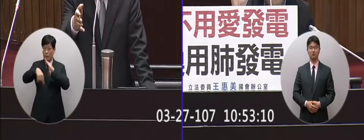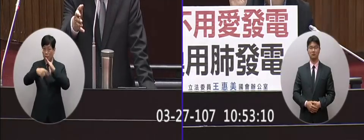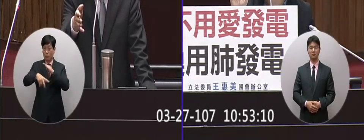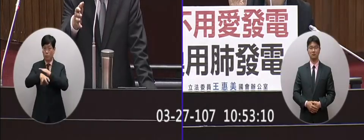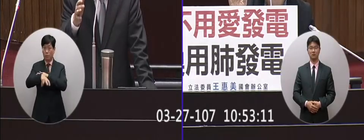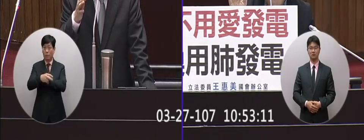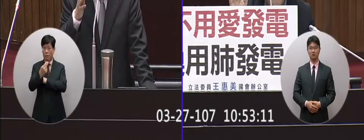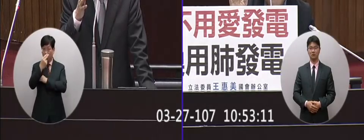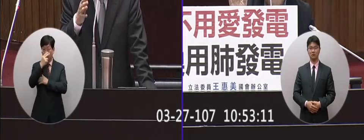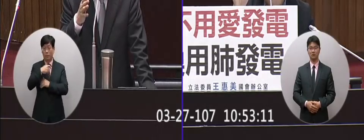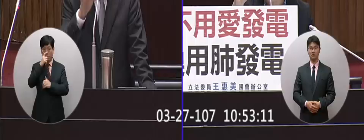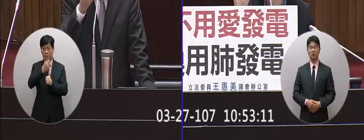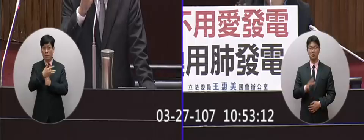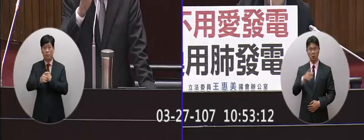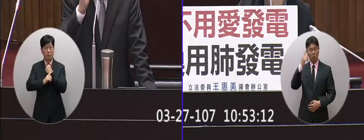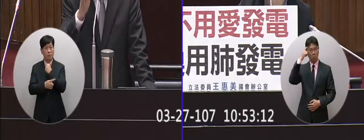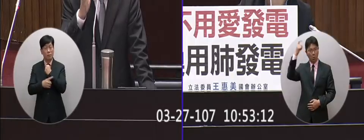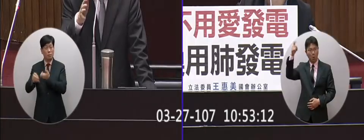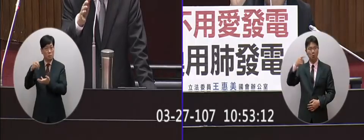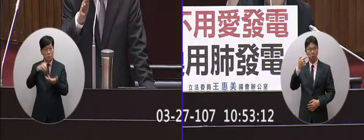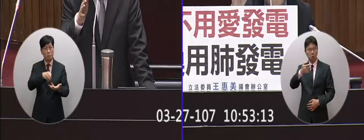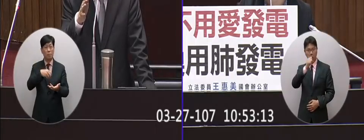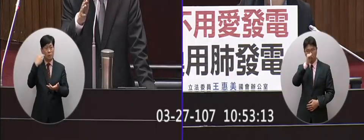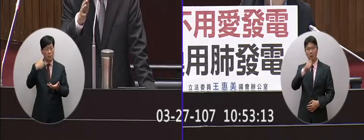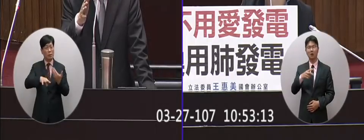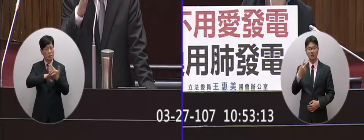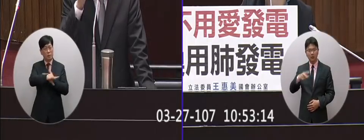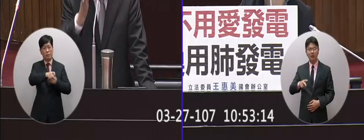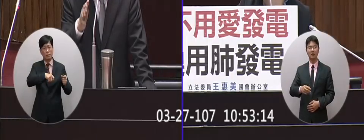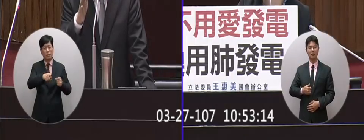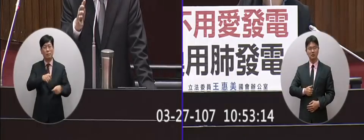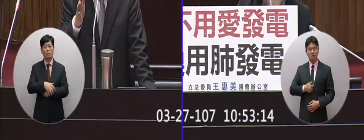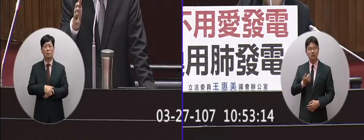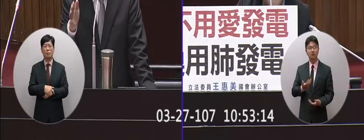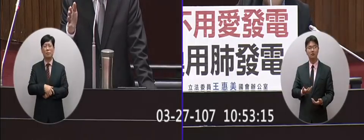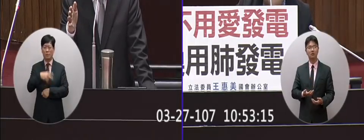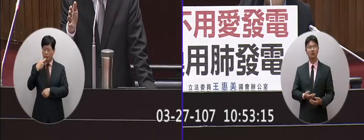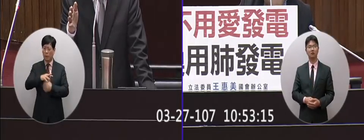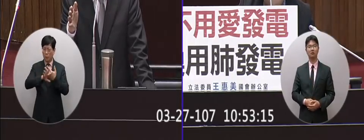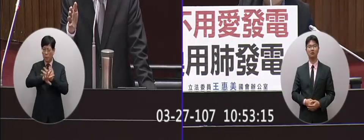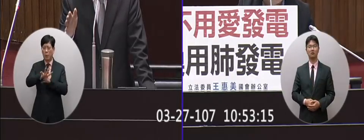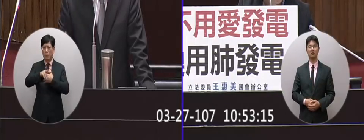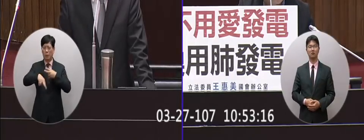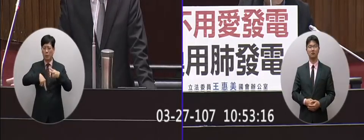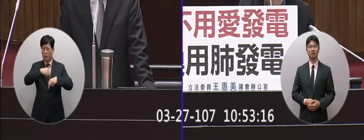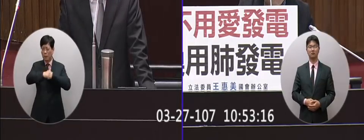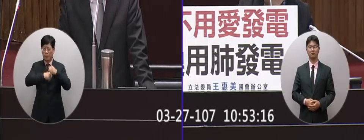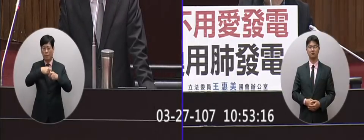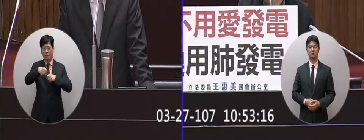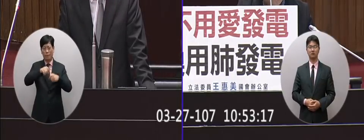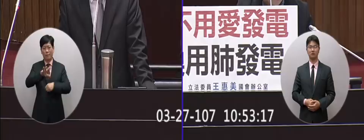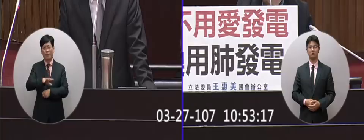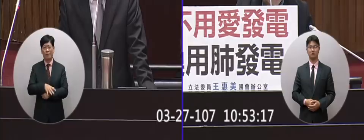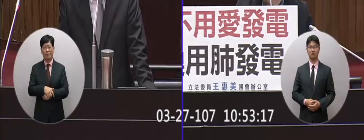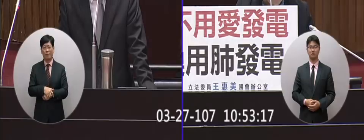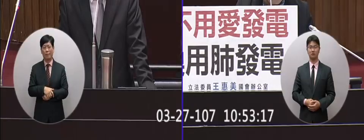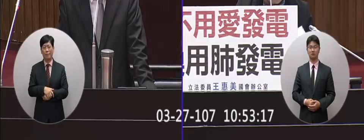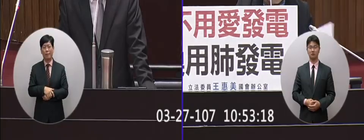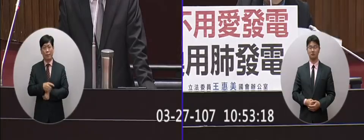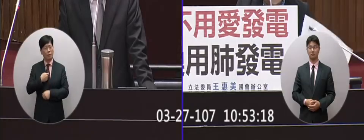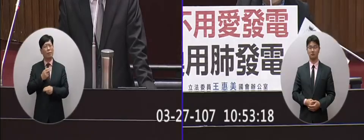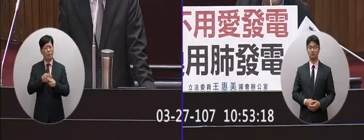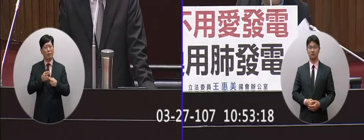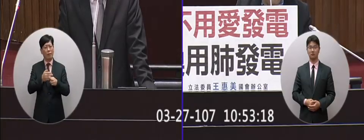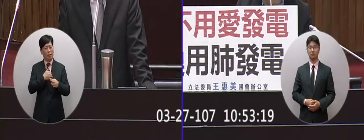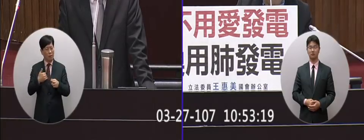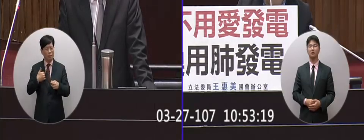法院来审议，还有 没有？ 我们还有行动方案，我们还有行动方案啊，还有行动方案，我们有信